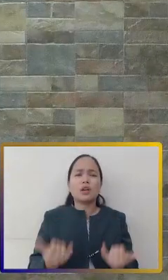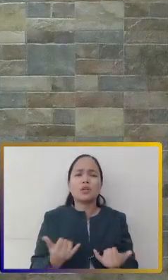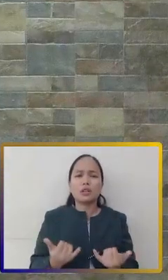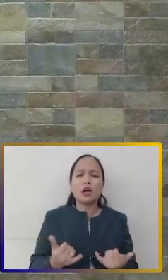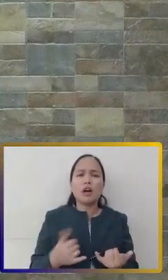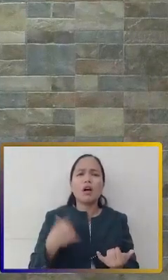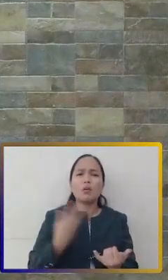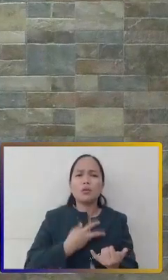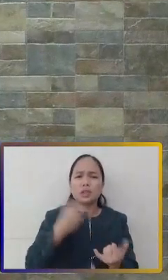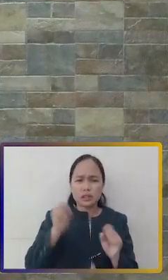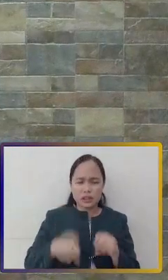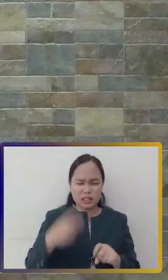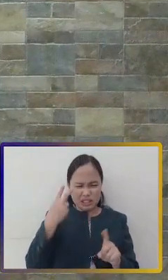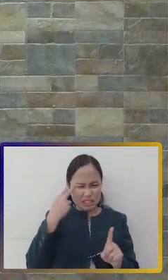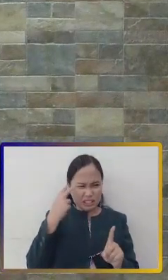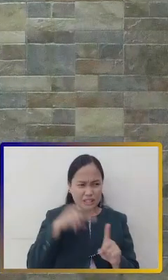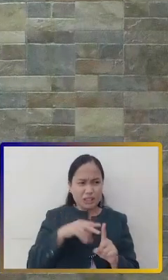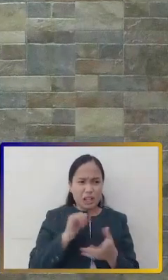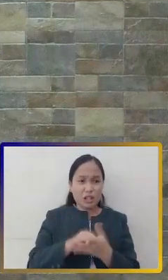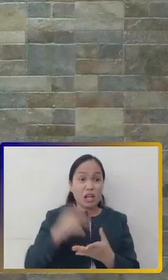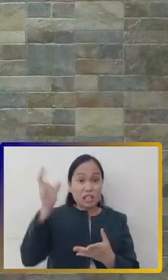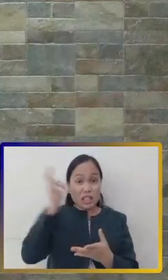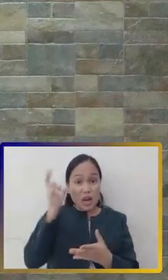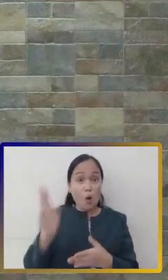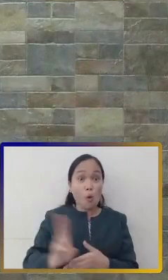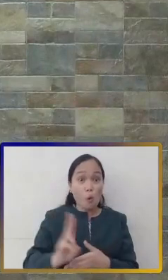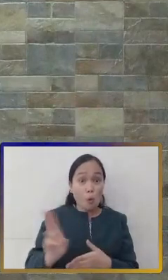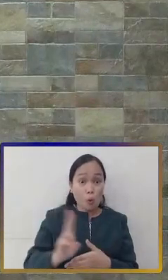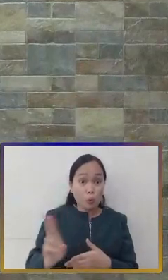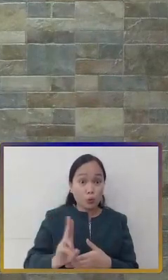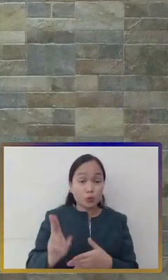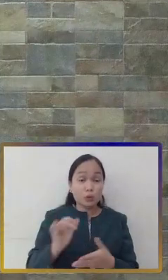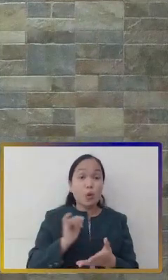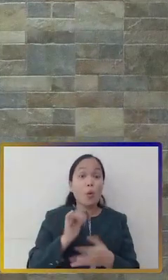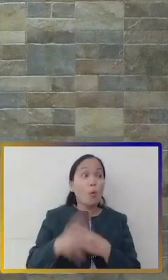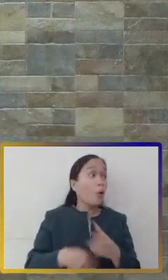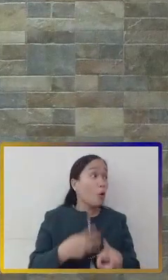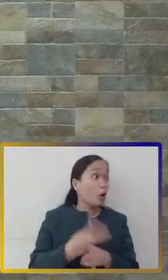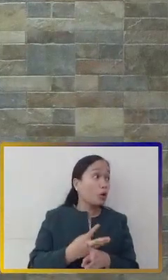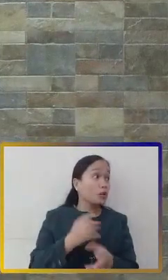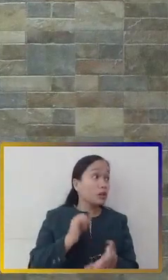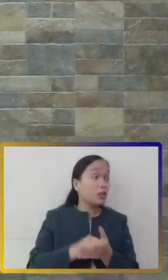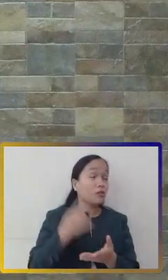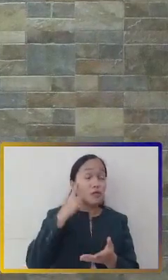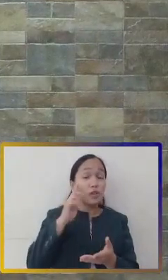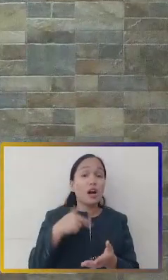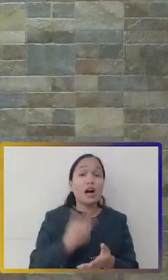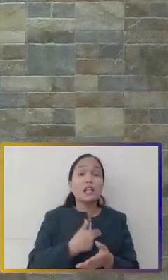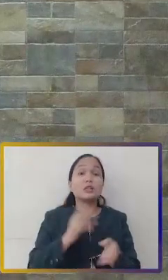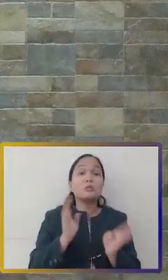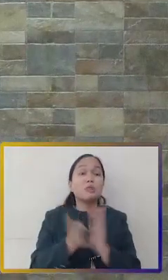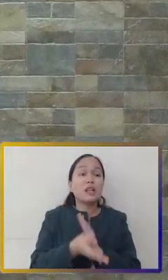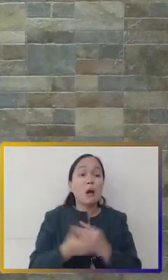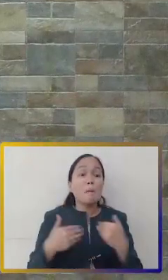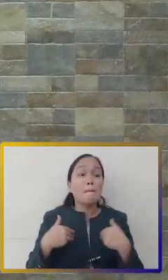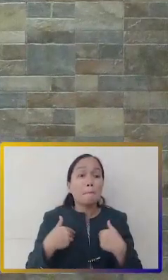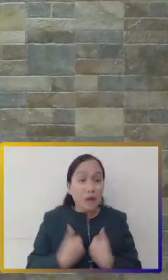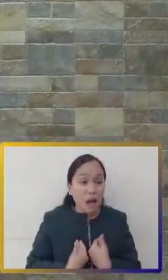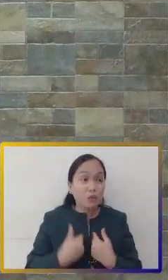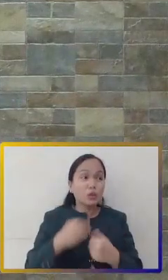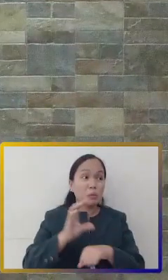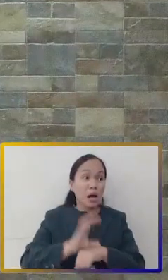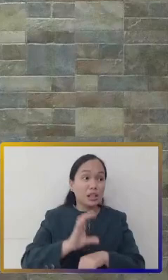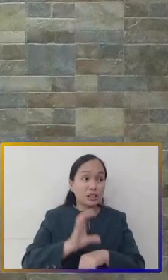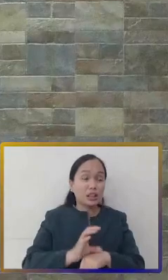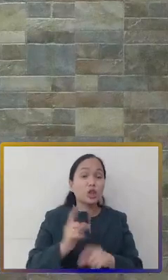ito ng Diablo. You see, ginagamit na ni Satan ang mundo para mapagod ang mga totoong simbahan